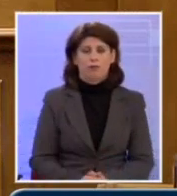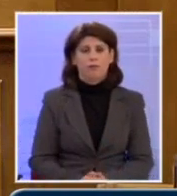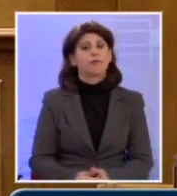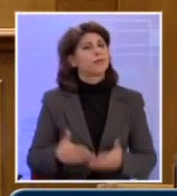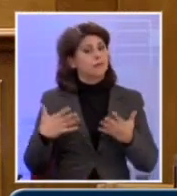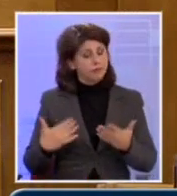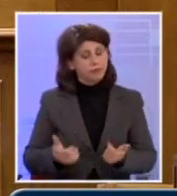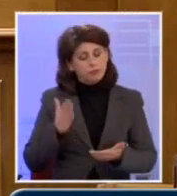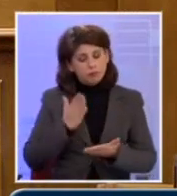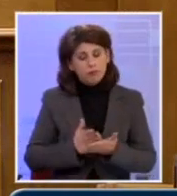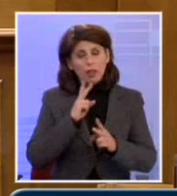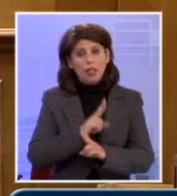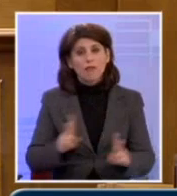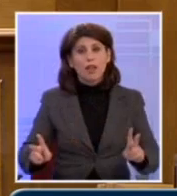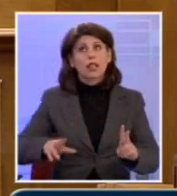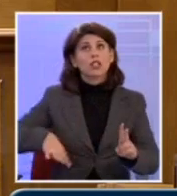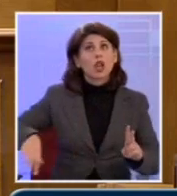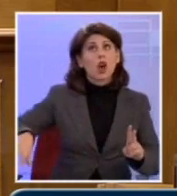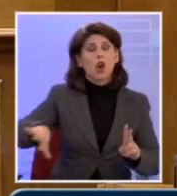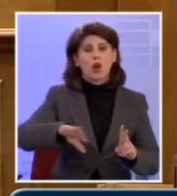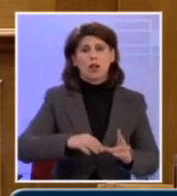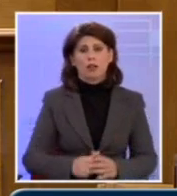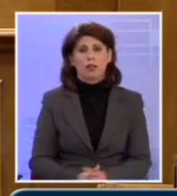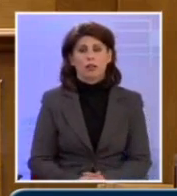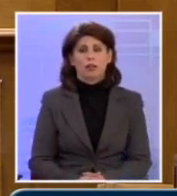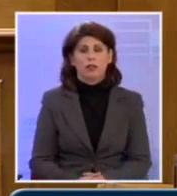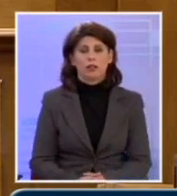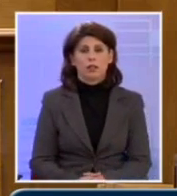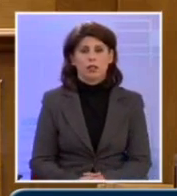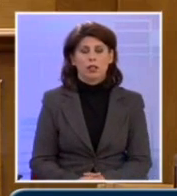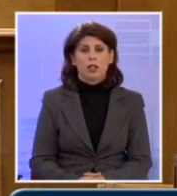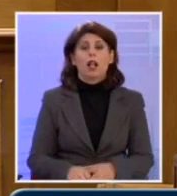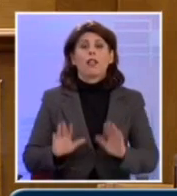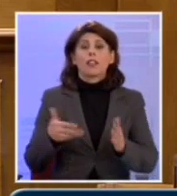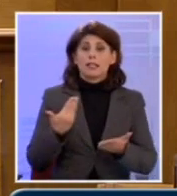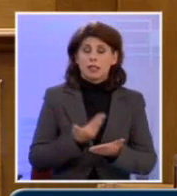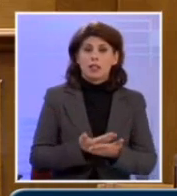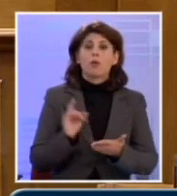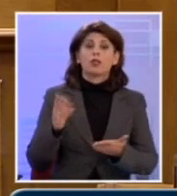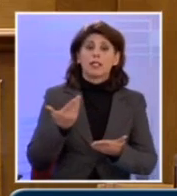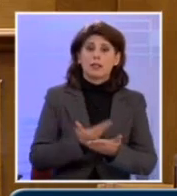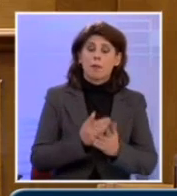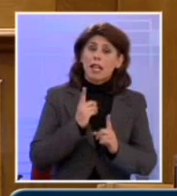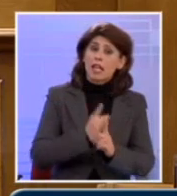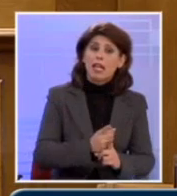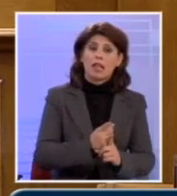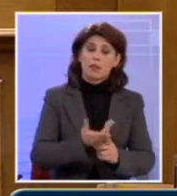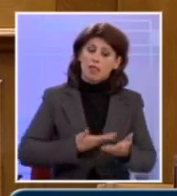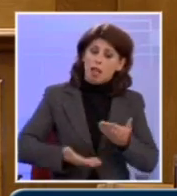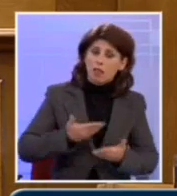Υπήρξε απόλυτη διαφάνεια σε όλα. Δεν ζητήσαμε ούτε ζητάμε ειδική